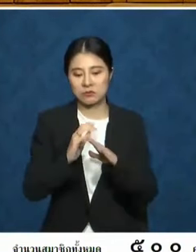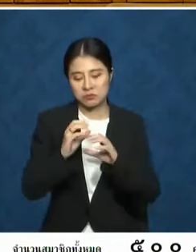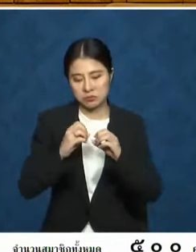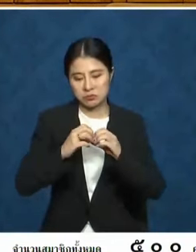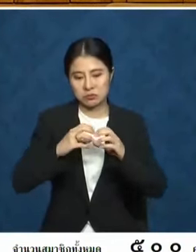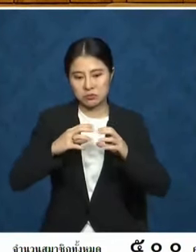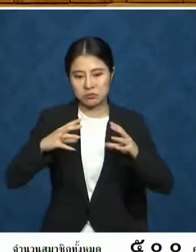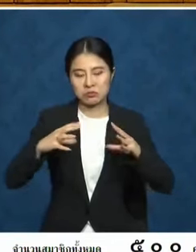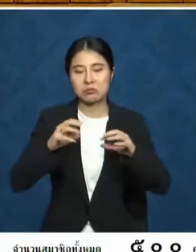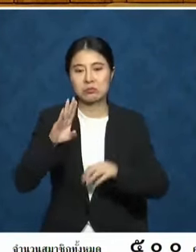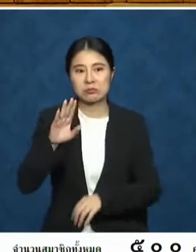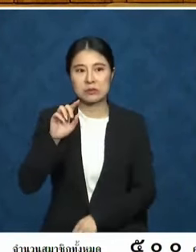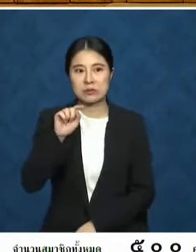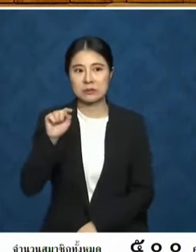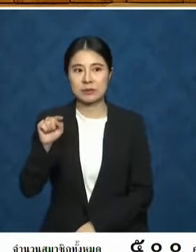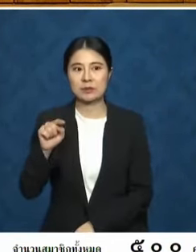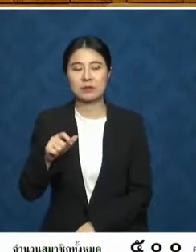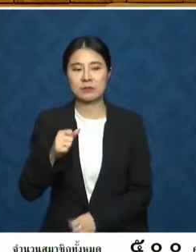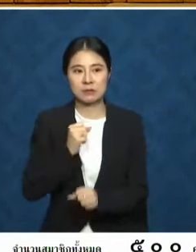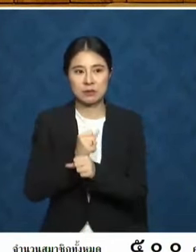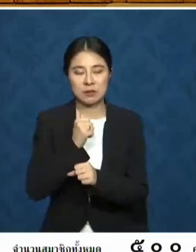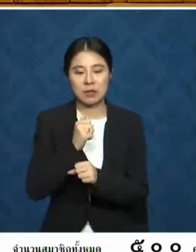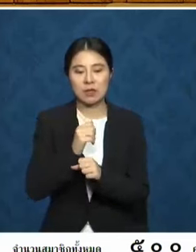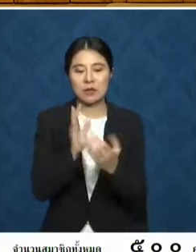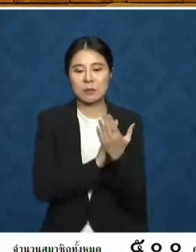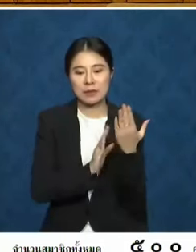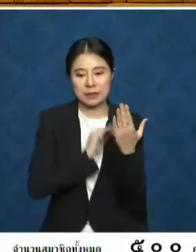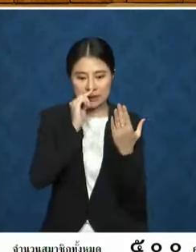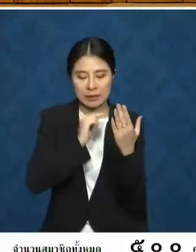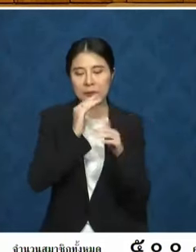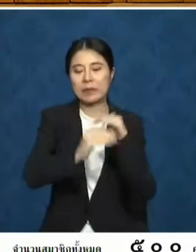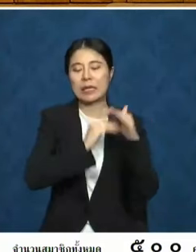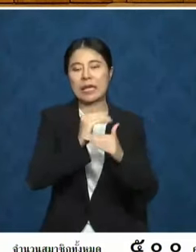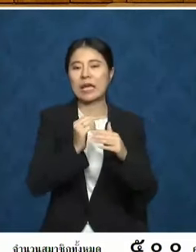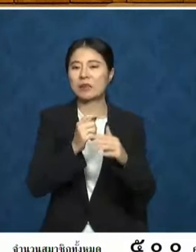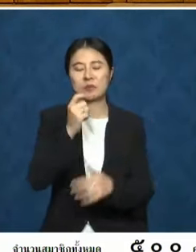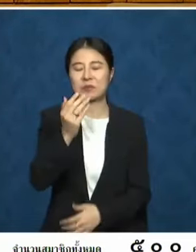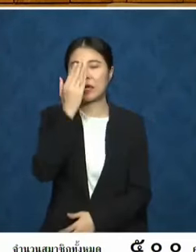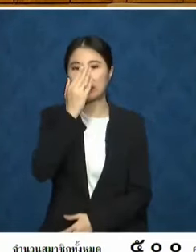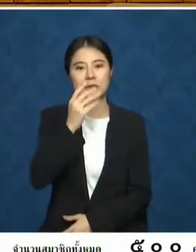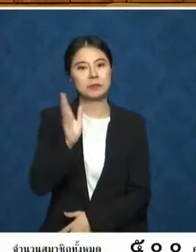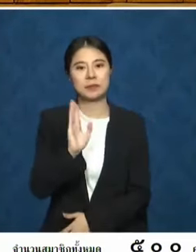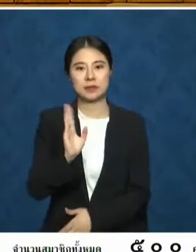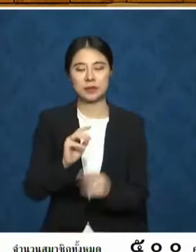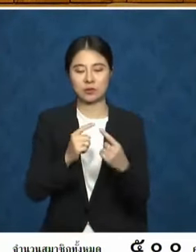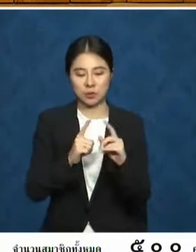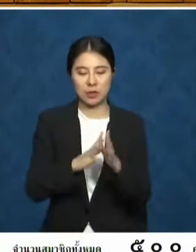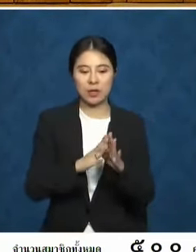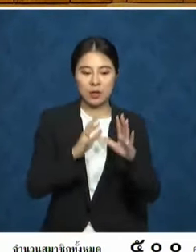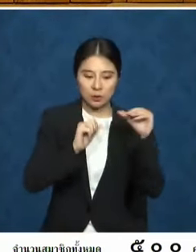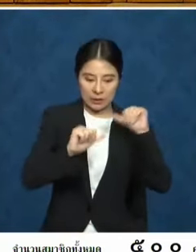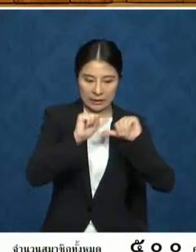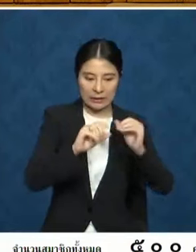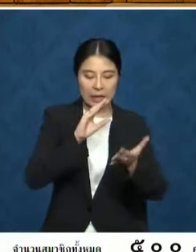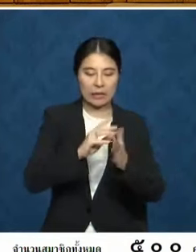มาเป็ 4%้แล้วประเทศจะพัฒนาทันทีมัจะตองคอย ๆ เป็ คอย ๆ ครับแล้วผมดีใจแล้ว